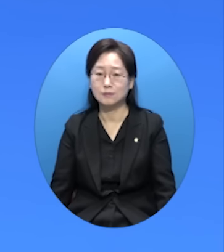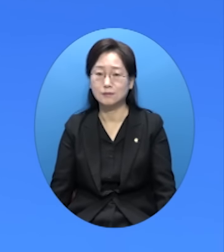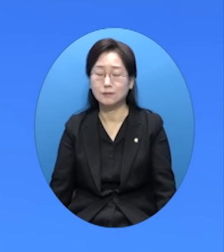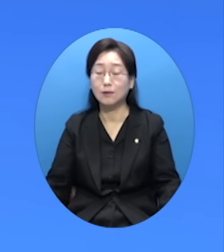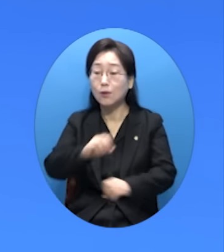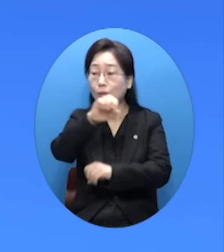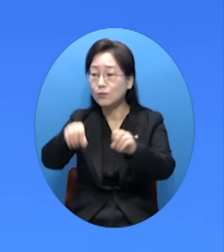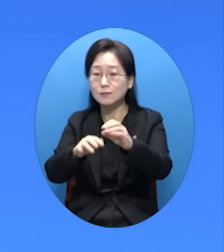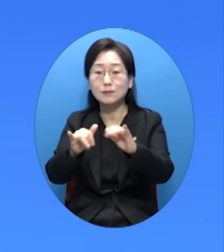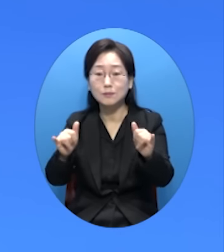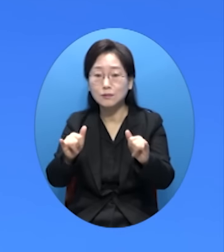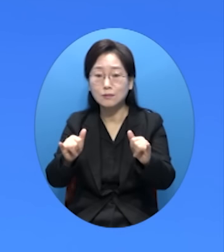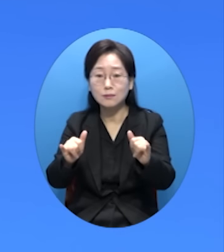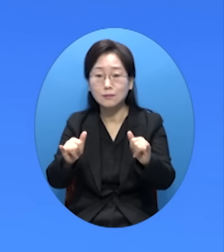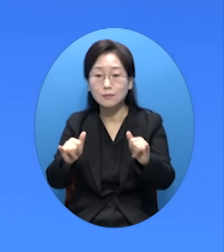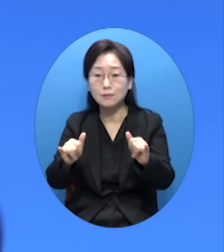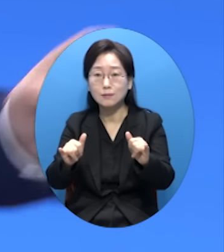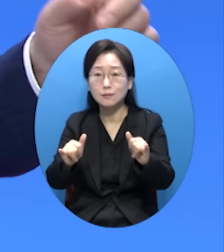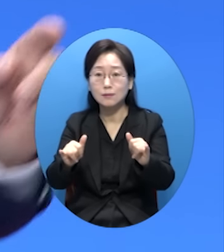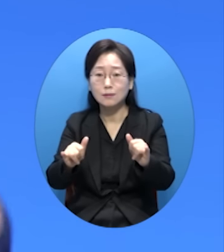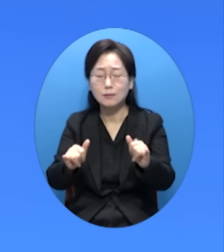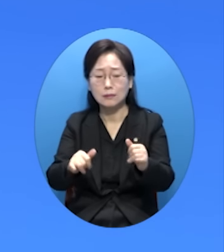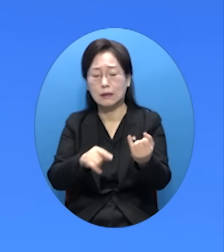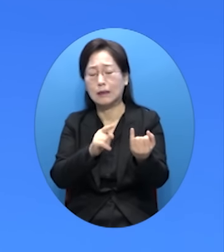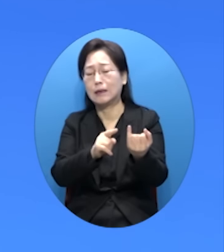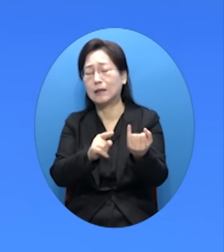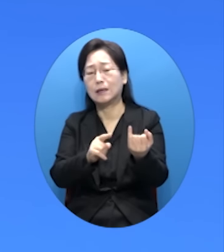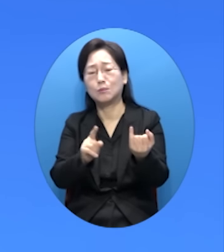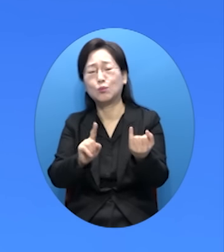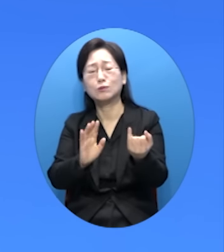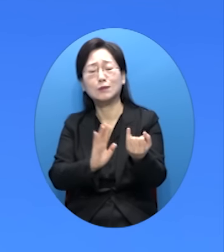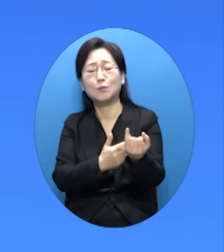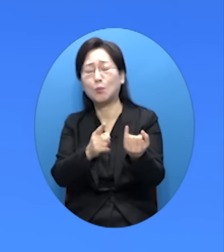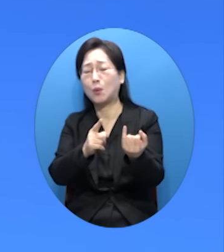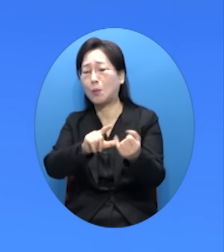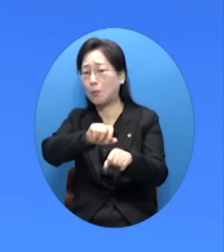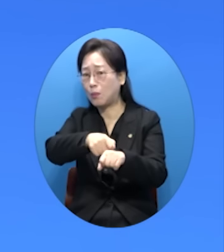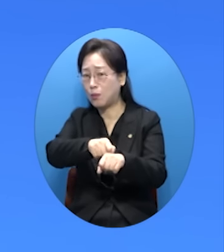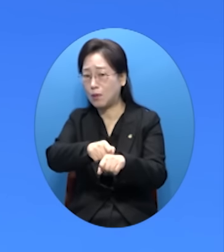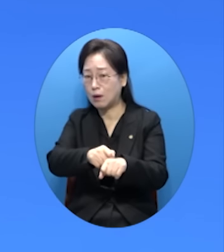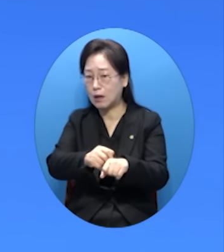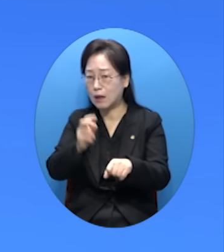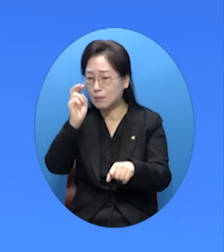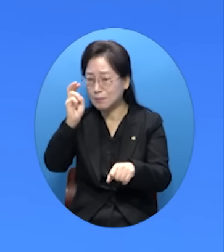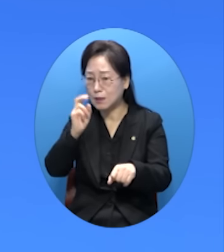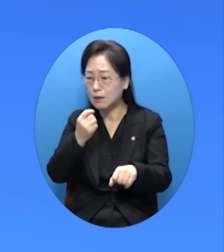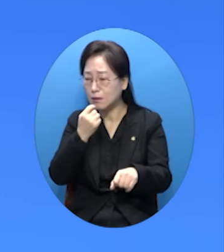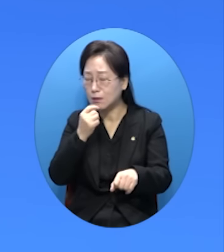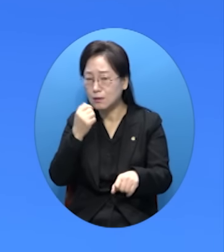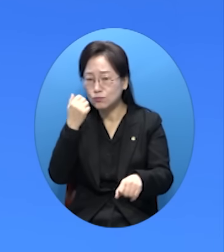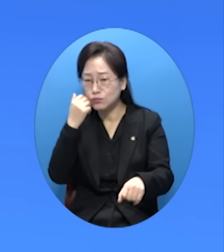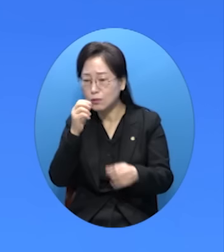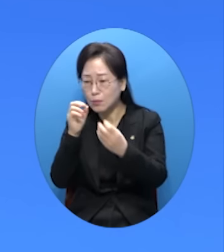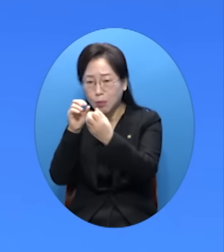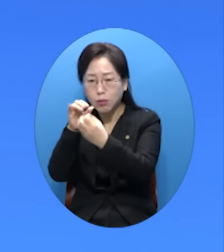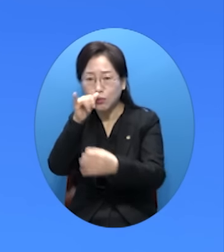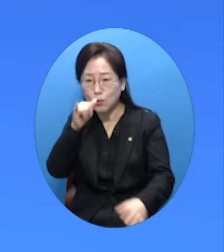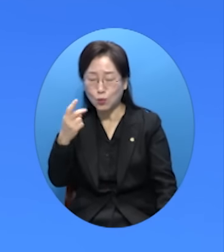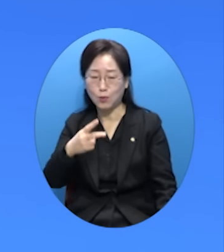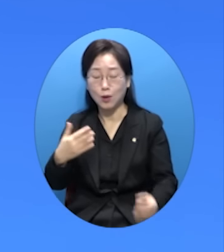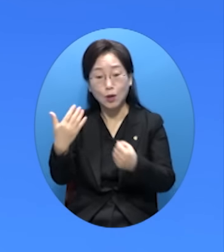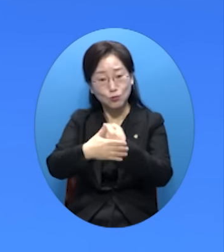오히려 사람들은 뭘 잘못했길래 제가 얻어맞는가 삐딱하게 보는 사람도 있고 위로해 준다면서